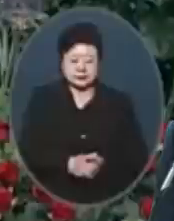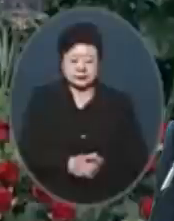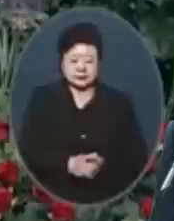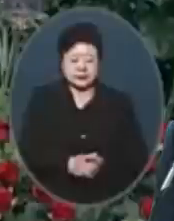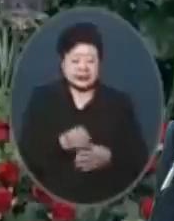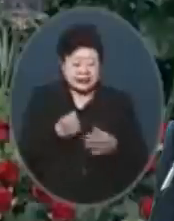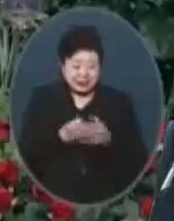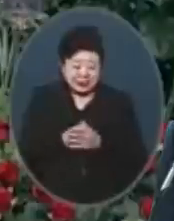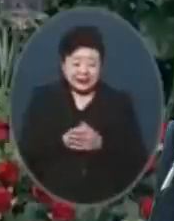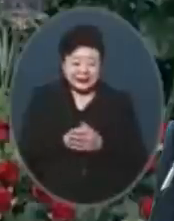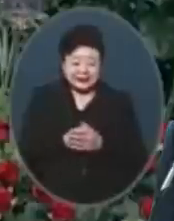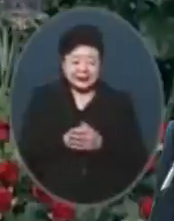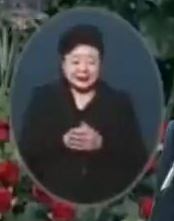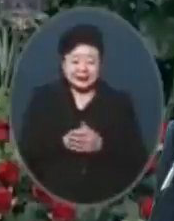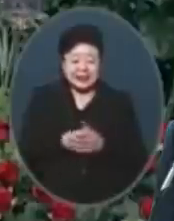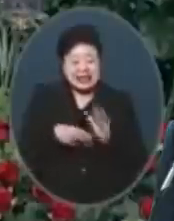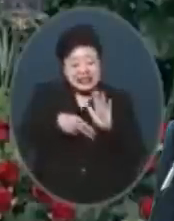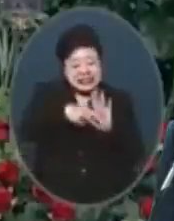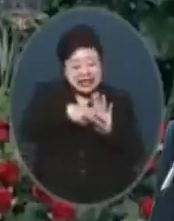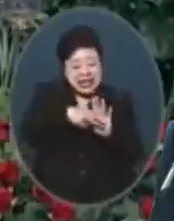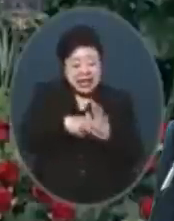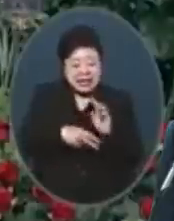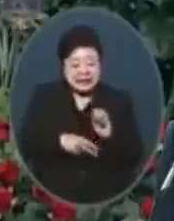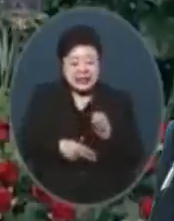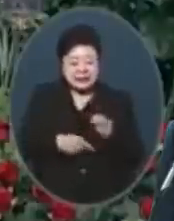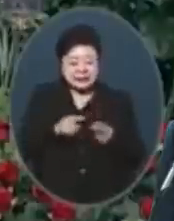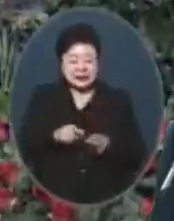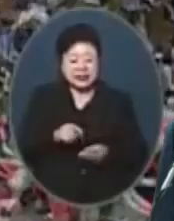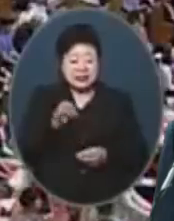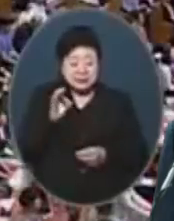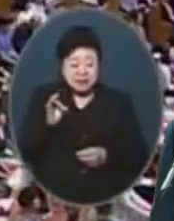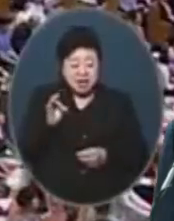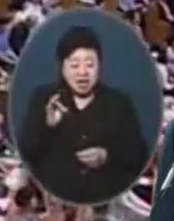그러므로 이사야 41장 10절에 보면